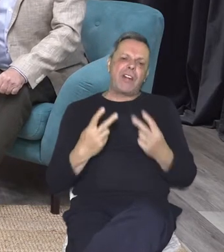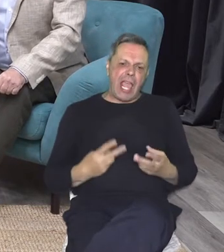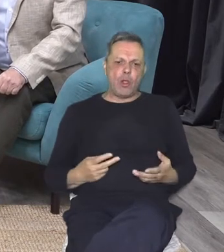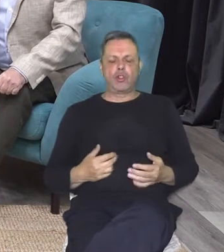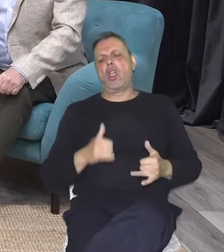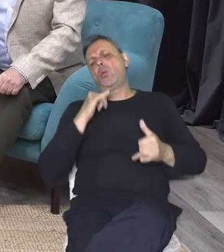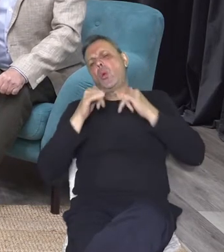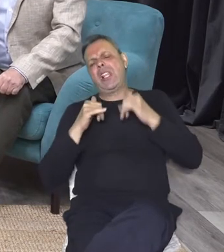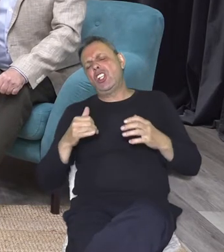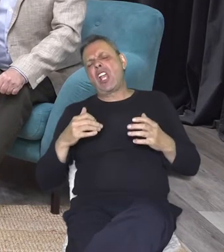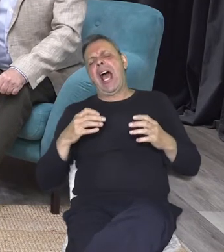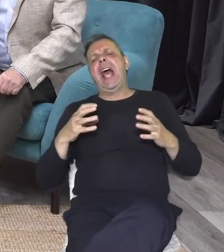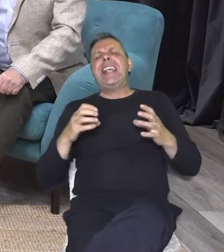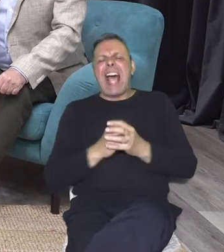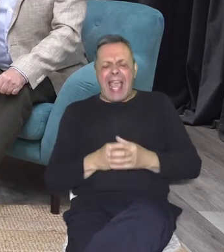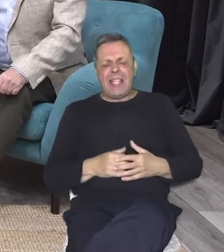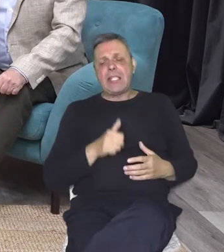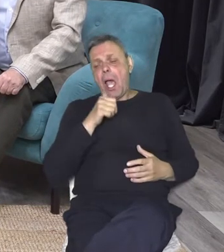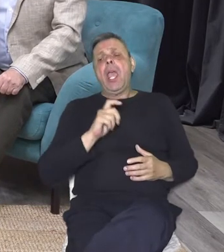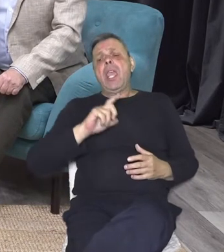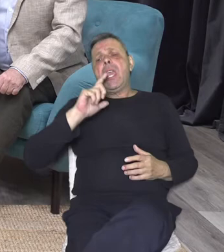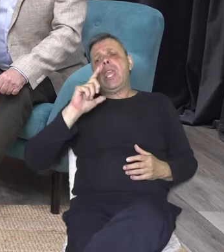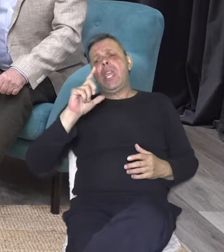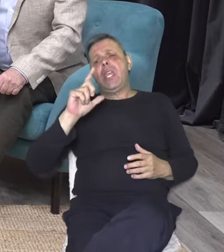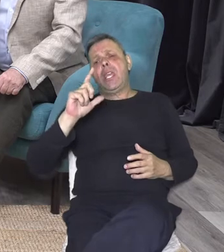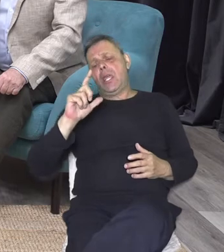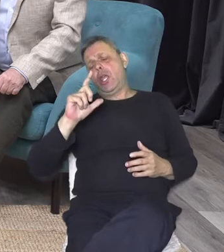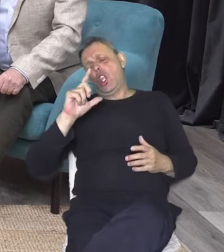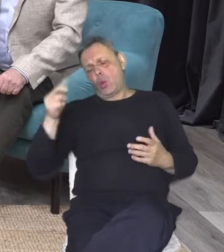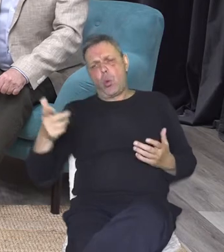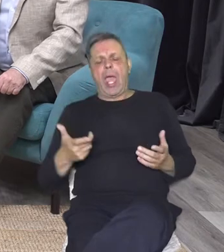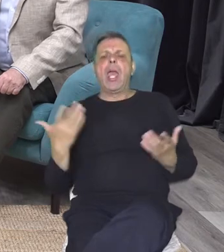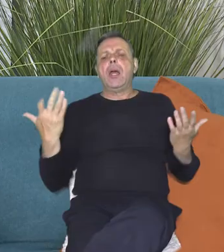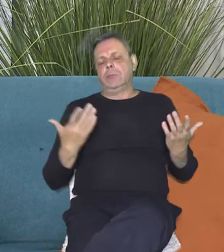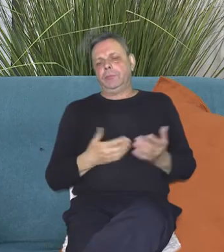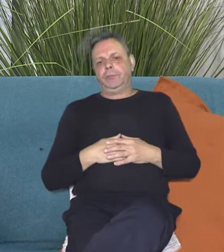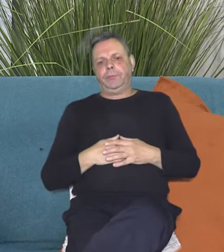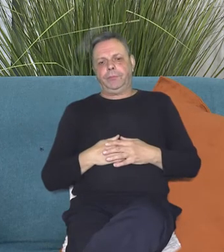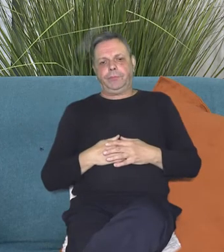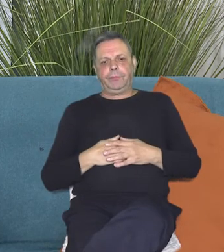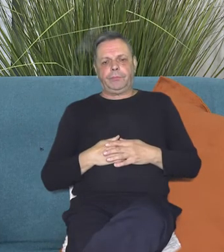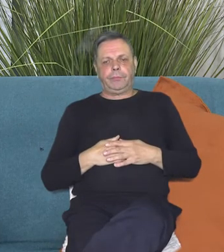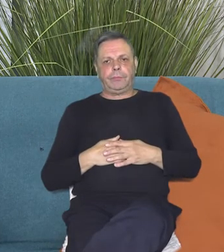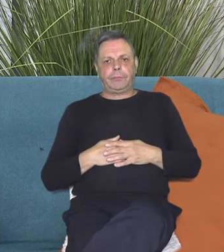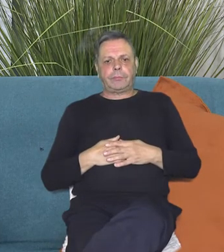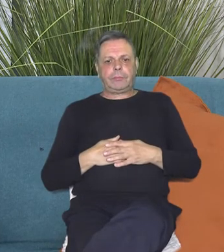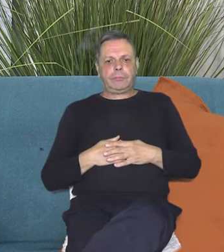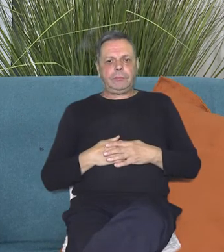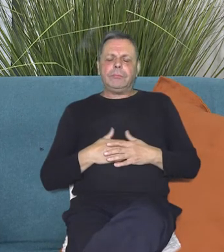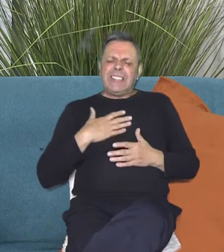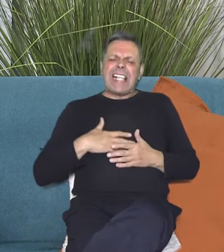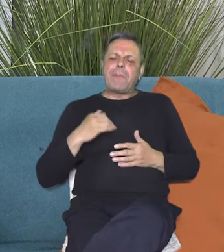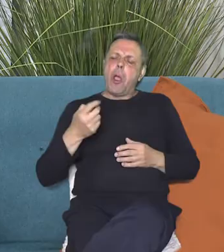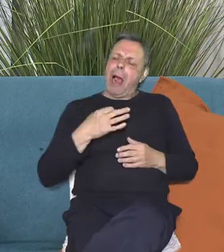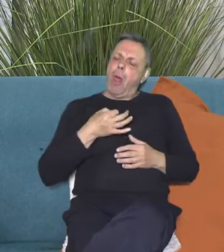naših vrijednosti, kao što je Turistička zajednica grada Bihaća, ali i sve ostali privredni subjekti koji su uvezani. Pa nisam ni sumnjao, ali ipak sam htio